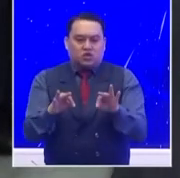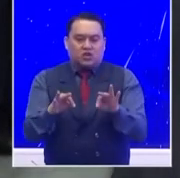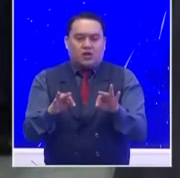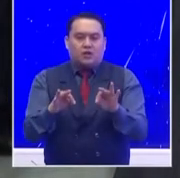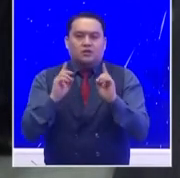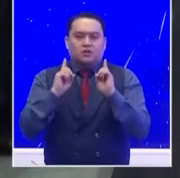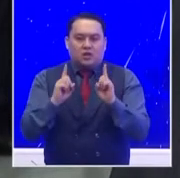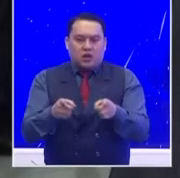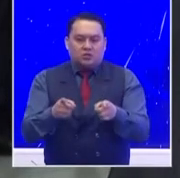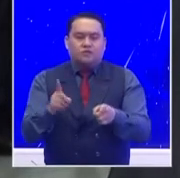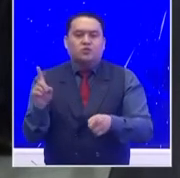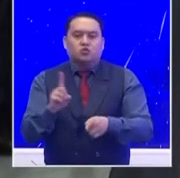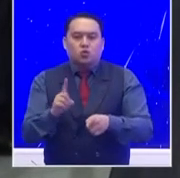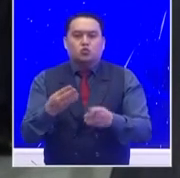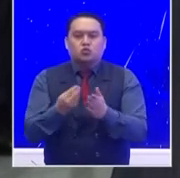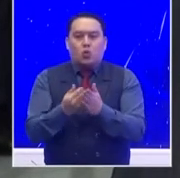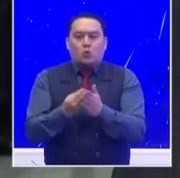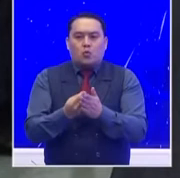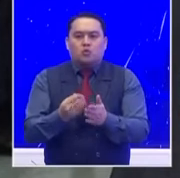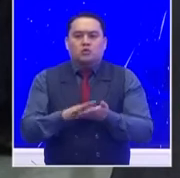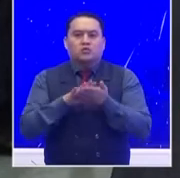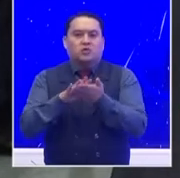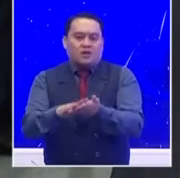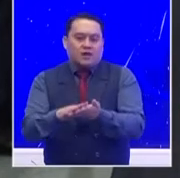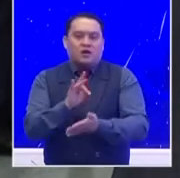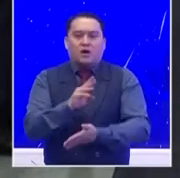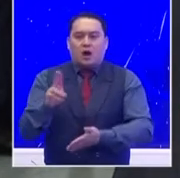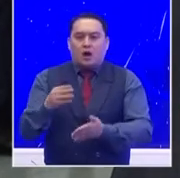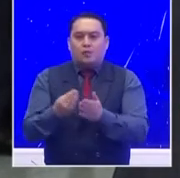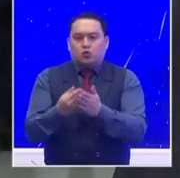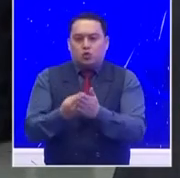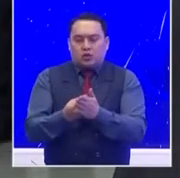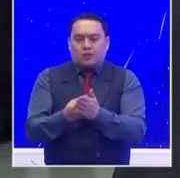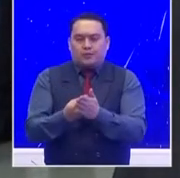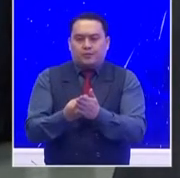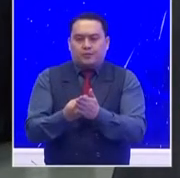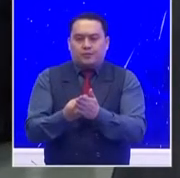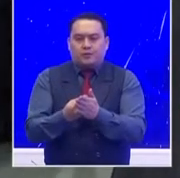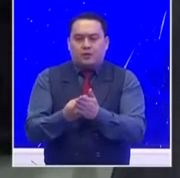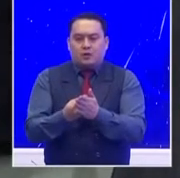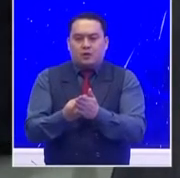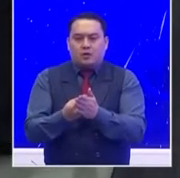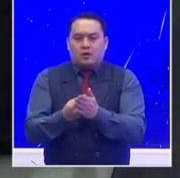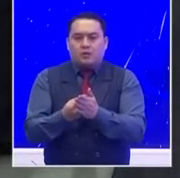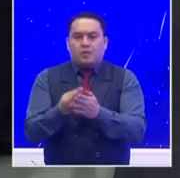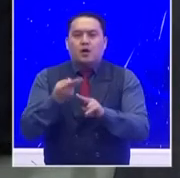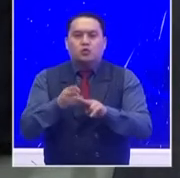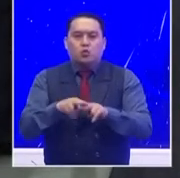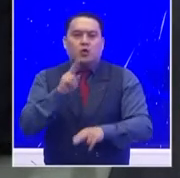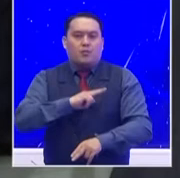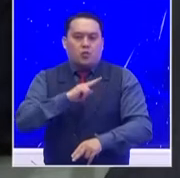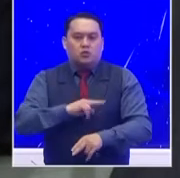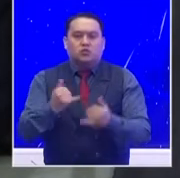сумму которую нам необходимо заявку сделали республиканский бюджет по той работе котором мы сейчас